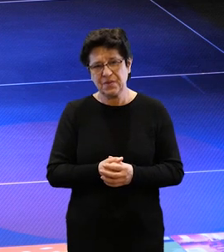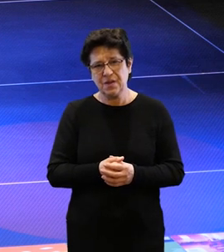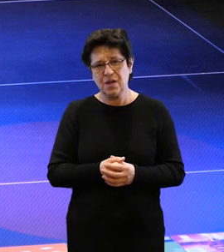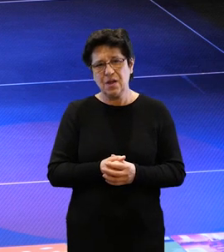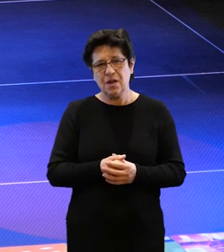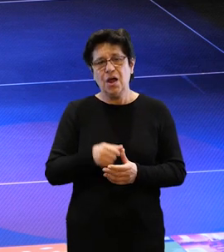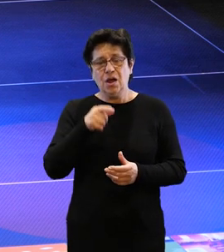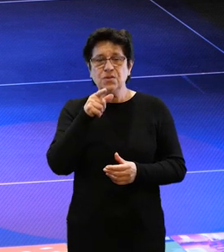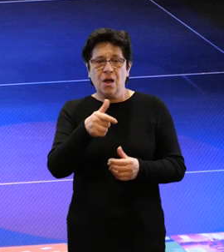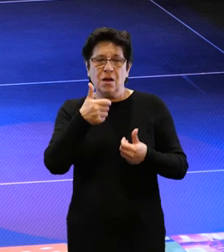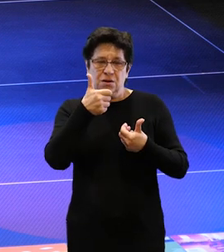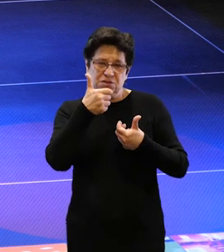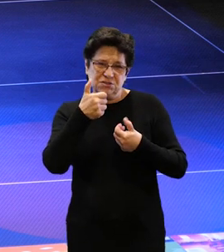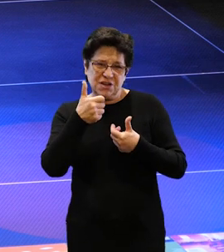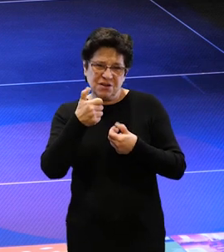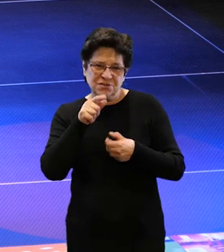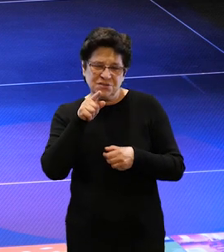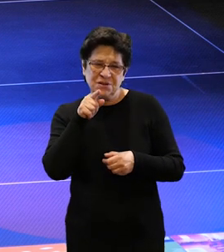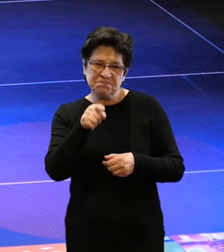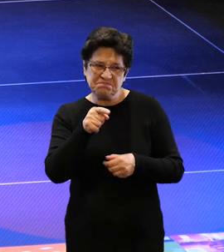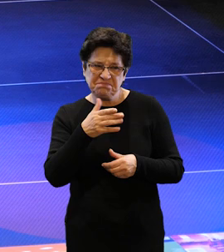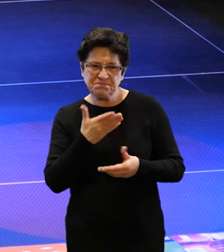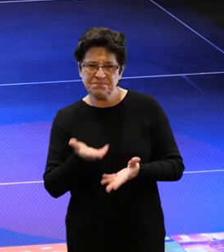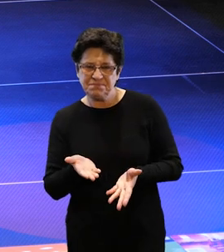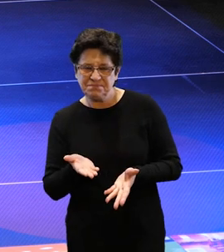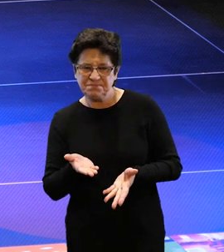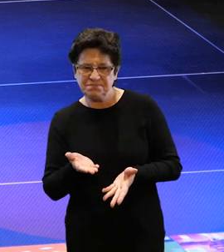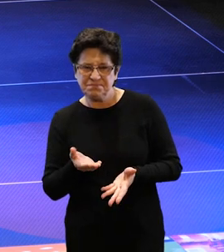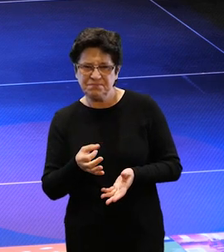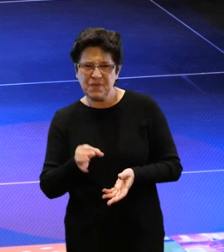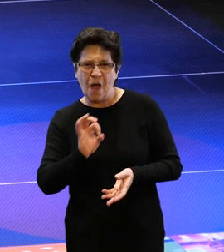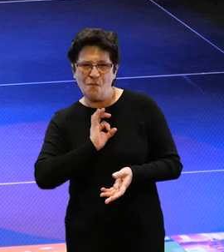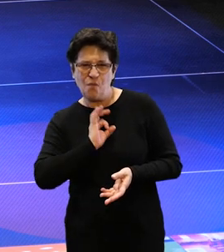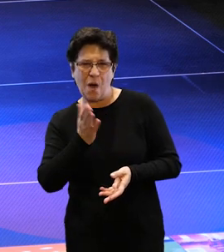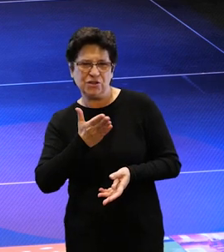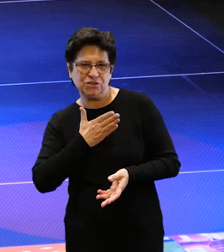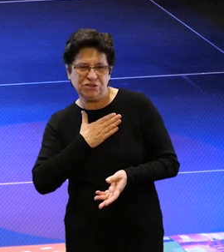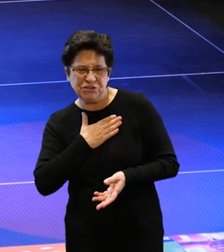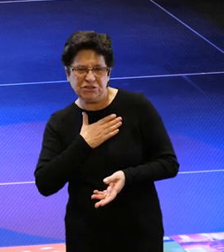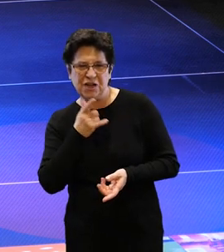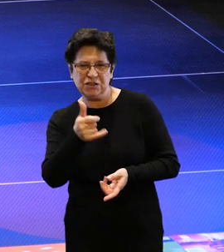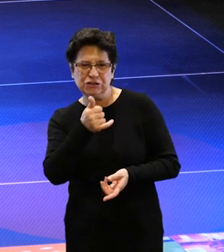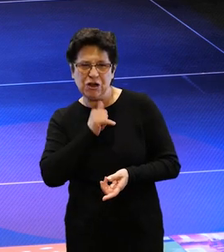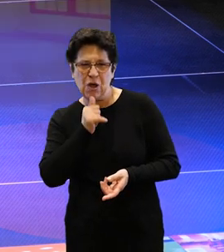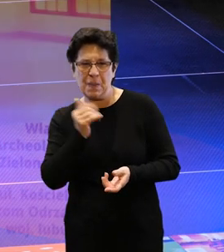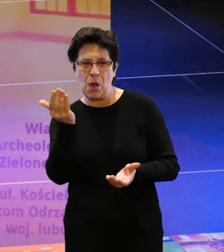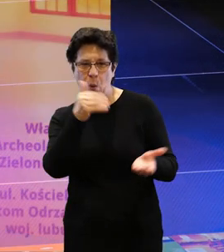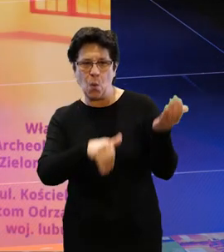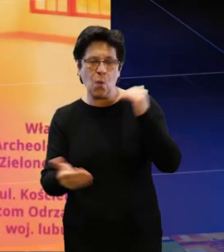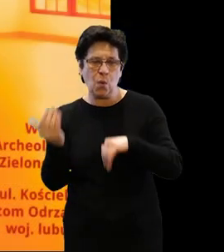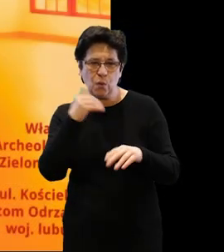jest No to zdjęcie to mnie w ogóle rozbraja No bo powiem sobie tak właściciel Fundacja archeologiczna w Zielonej Górze